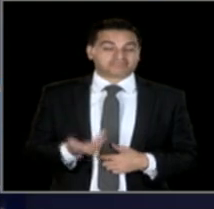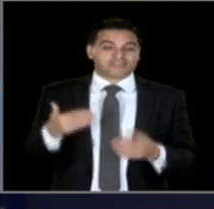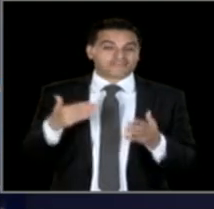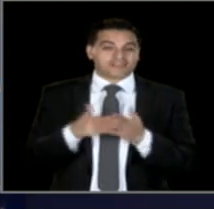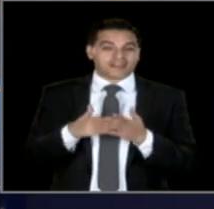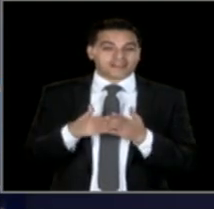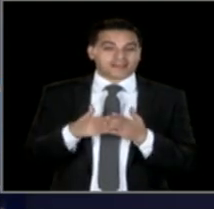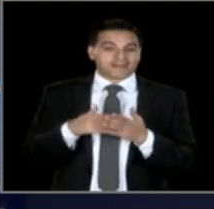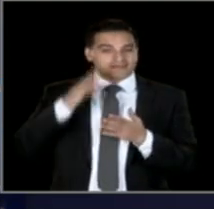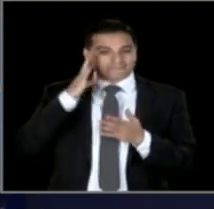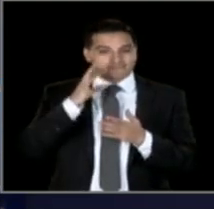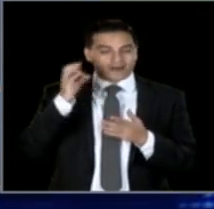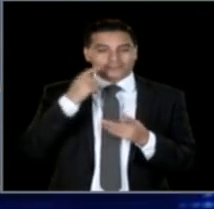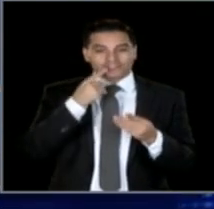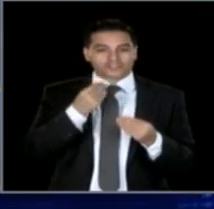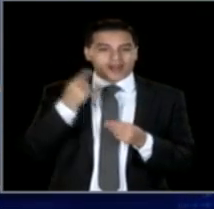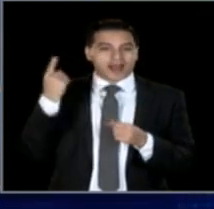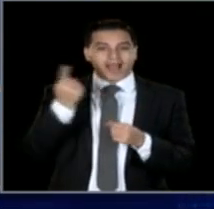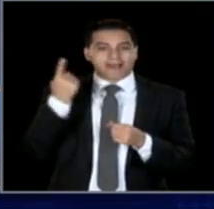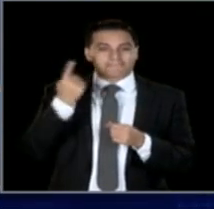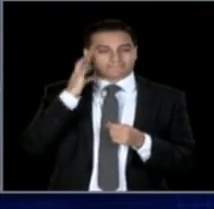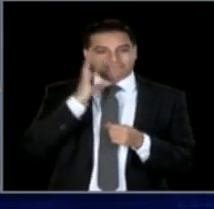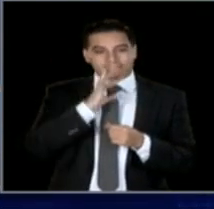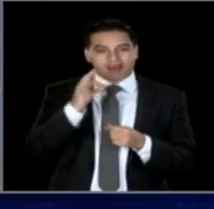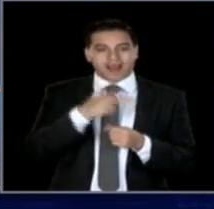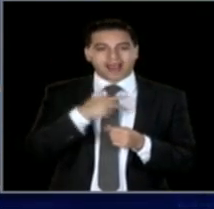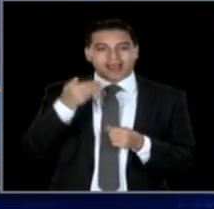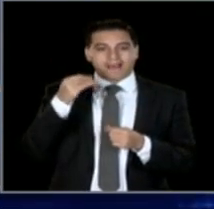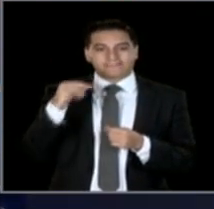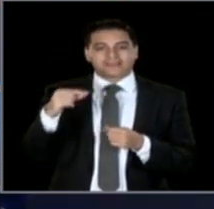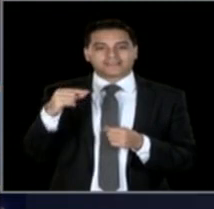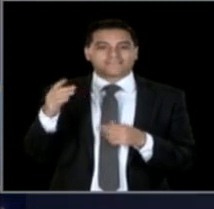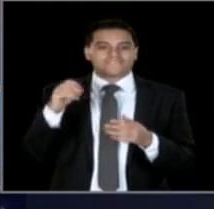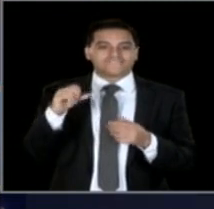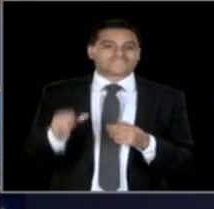وأمير شعراء العامية. إجابتك أحمد فؤاد نجم.